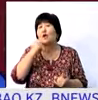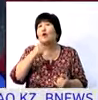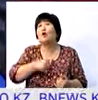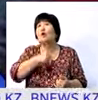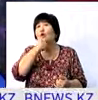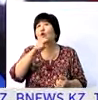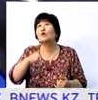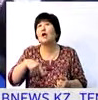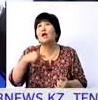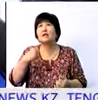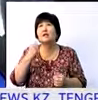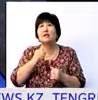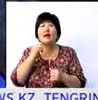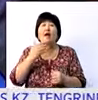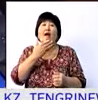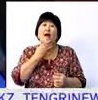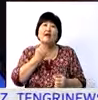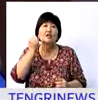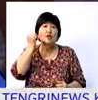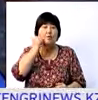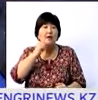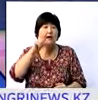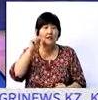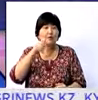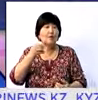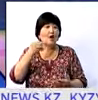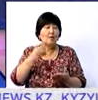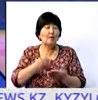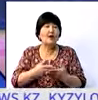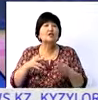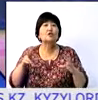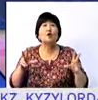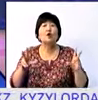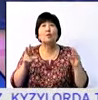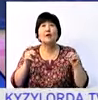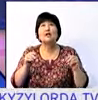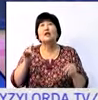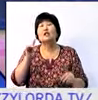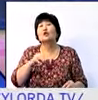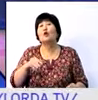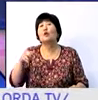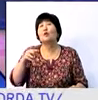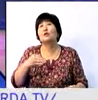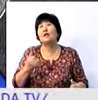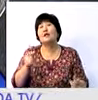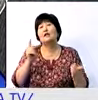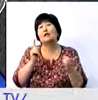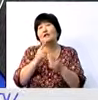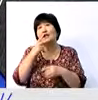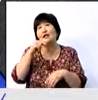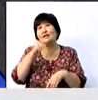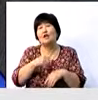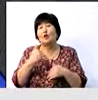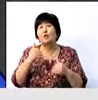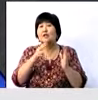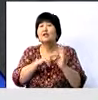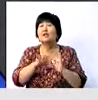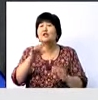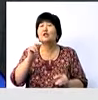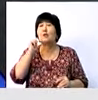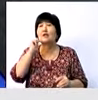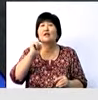аузынан жиі естиміз. Әдемі қартая білудің өзі баға жетпес бақыт екенін Нұрсүл Мұсабековамен жүздескенде сезіндік. Биыл 85